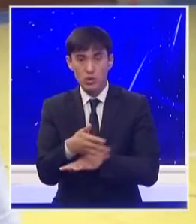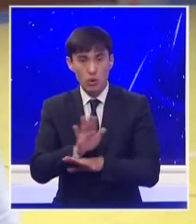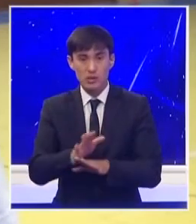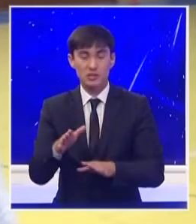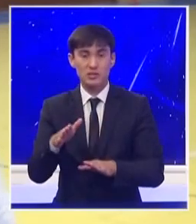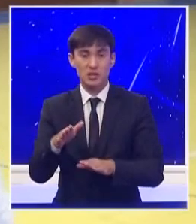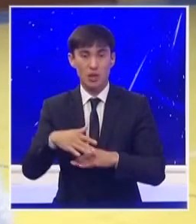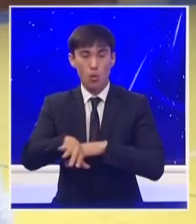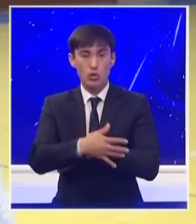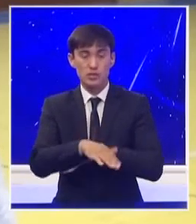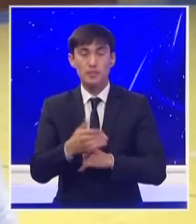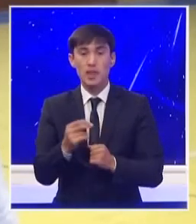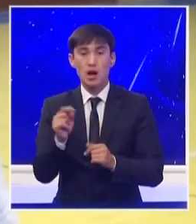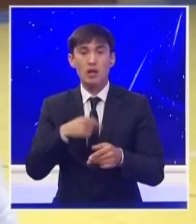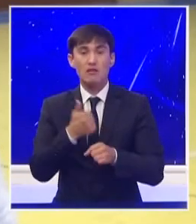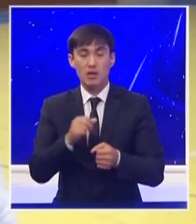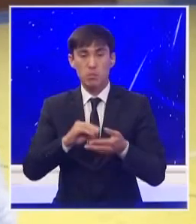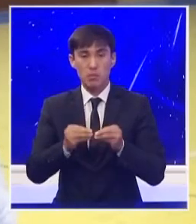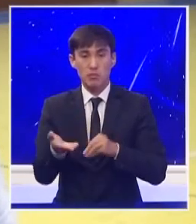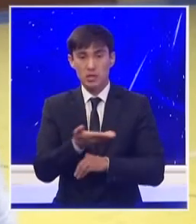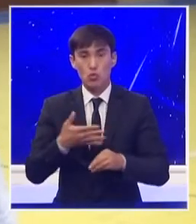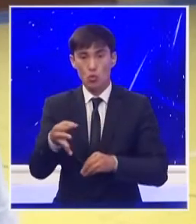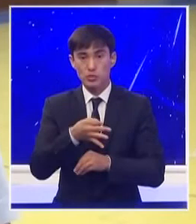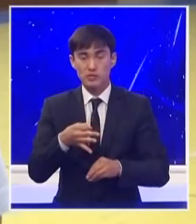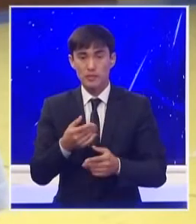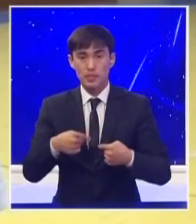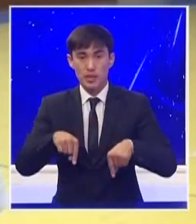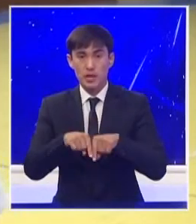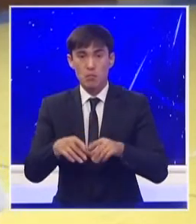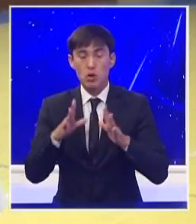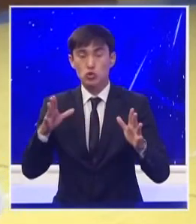бы, да, основная проблема нашего общества, я думаю, это. Поэтому